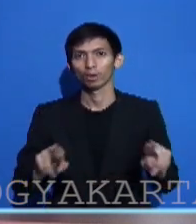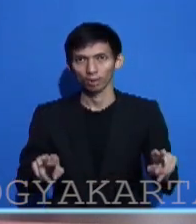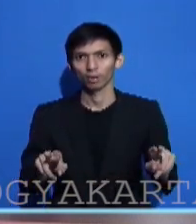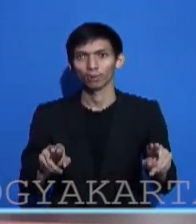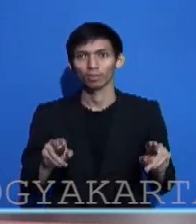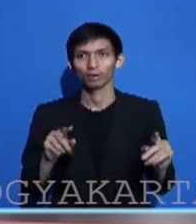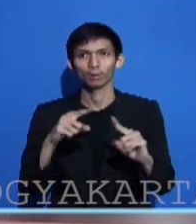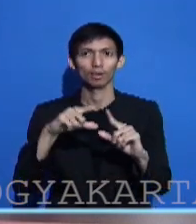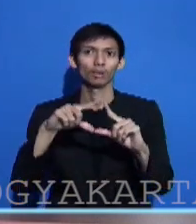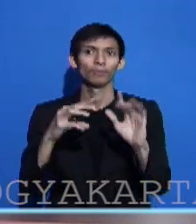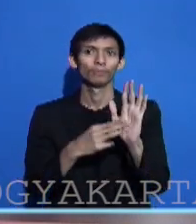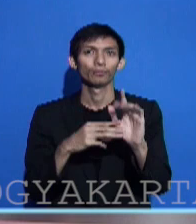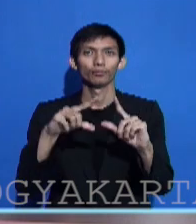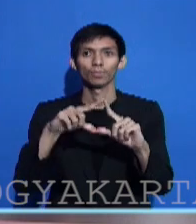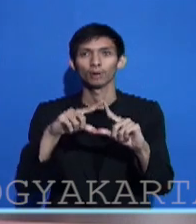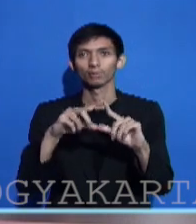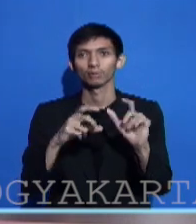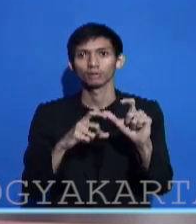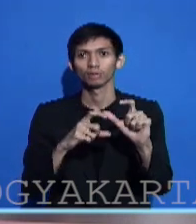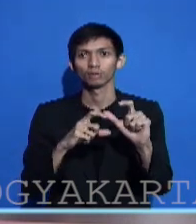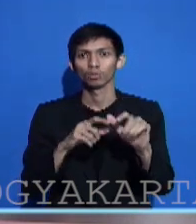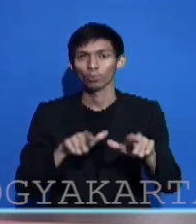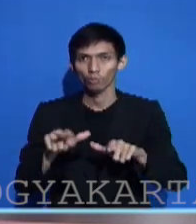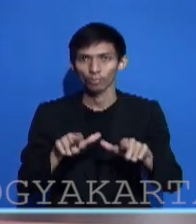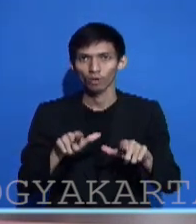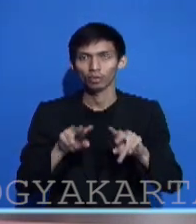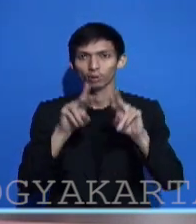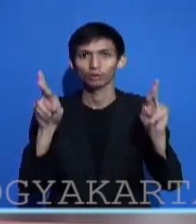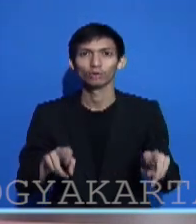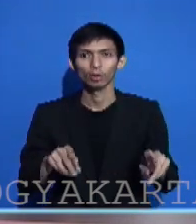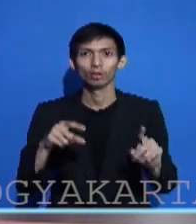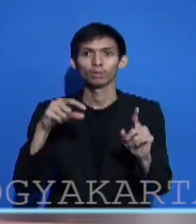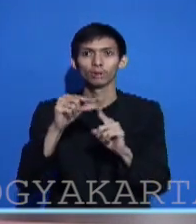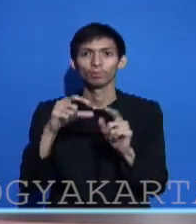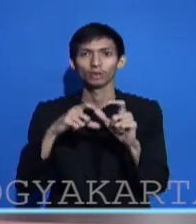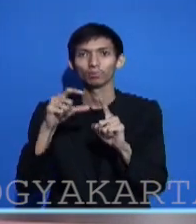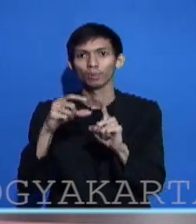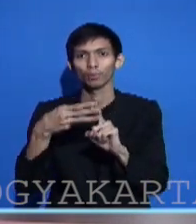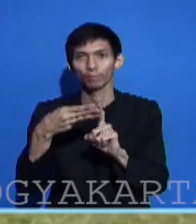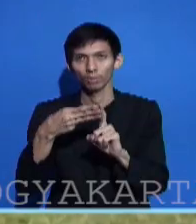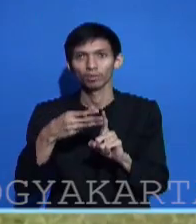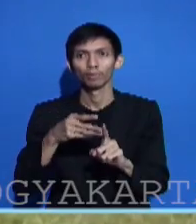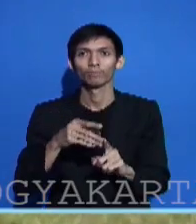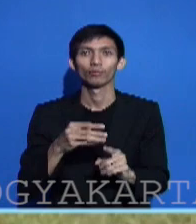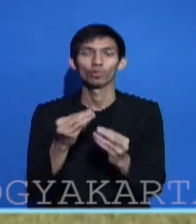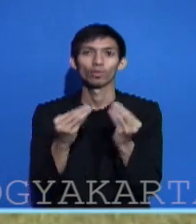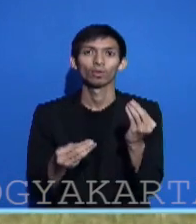itu. Berlaga di turnamen DCT International Cup KBPP Polri mewakili Indonesia.